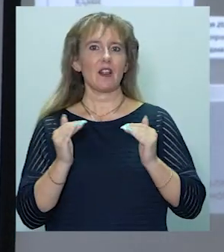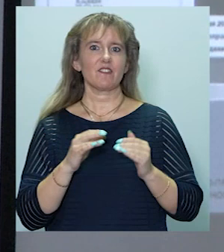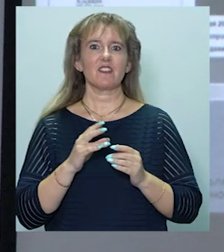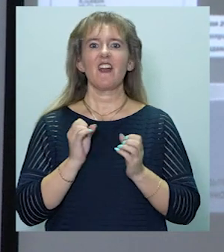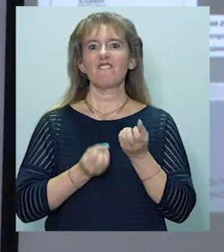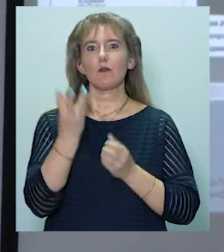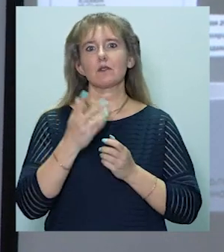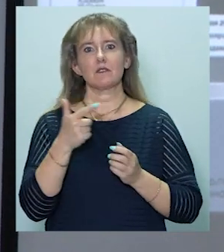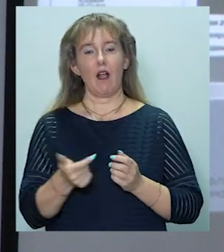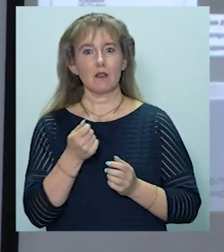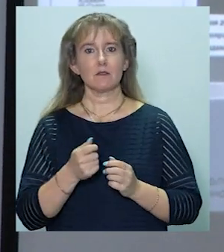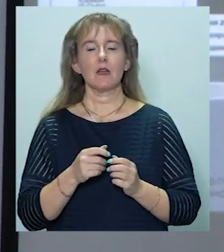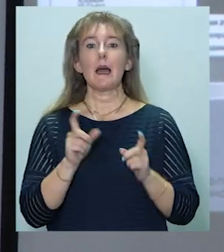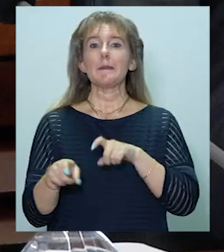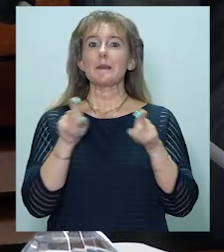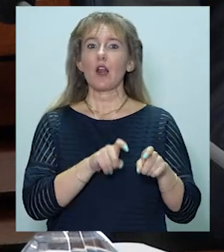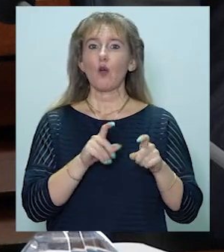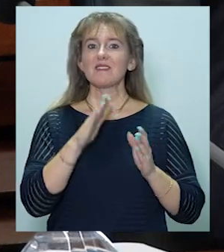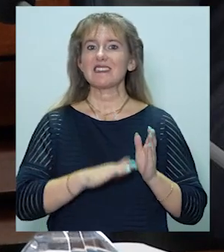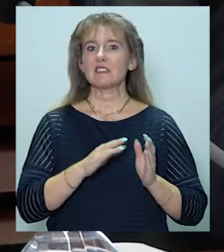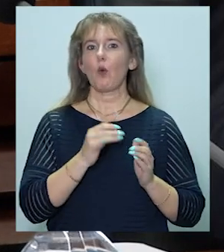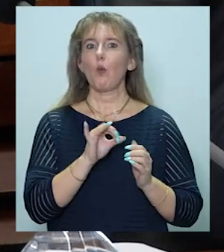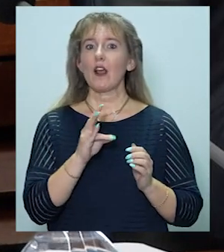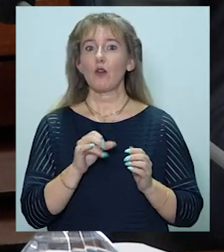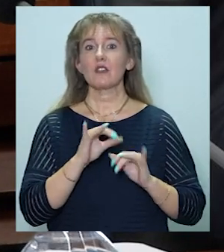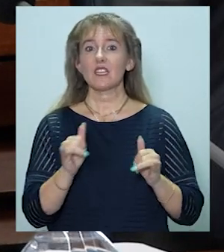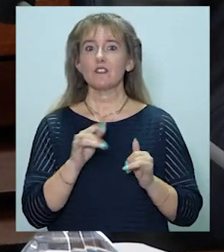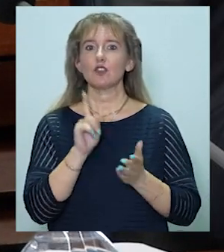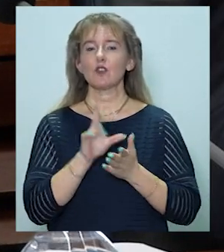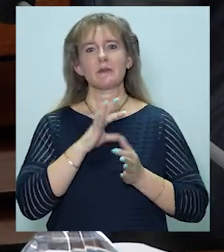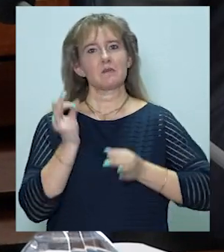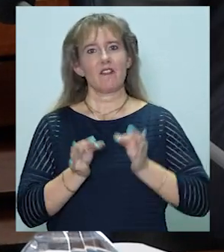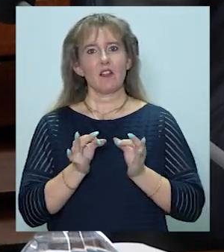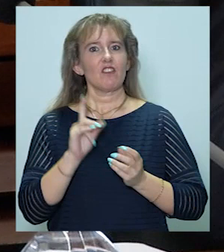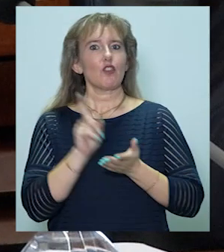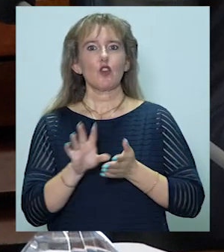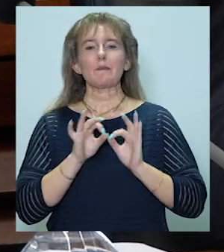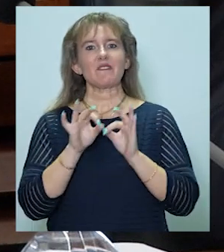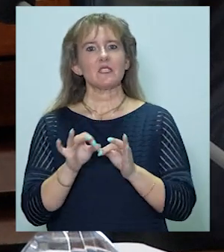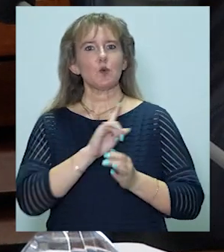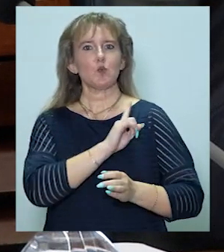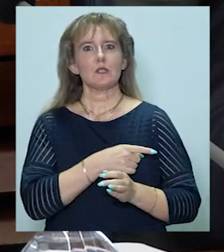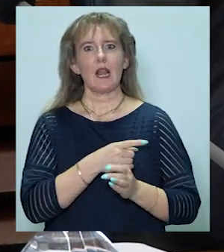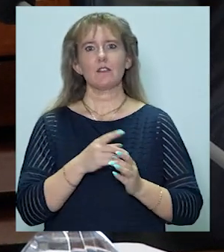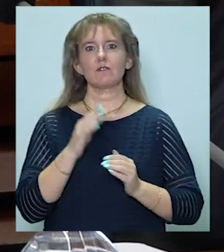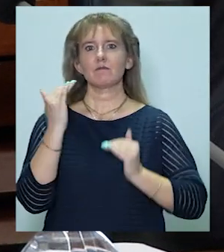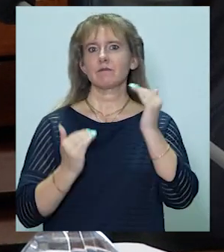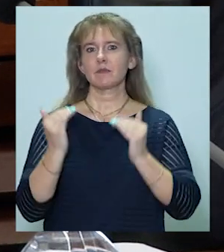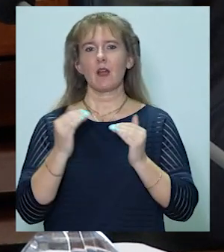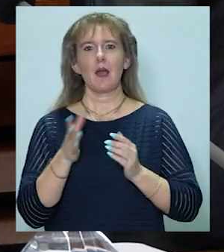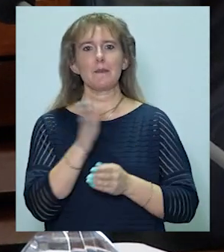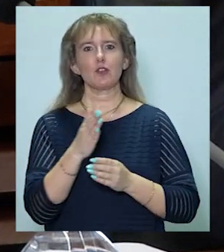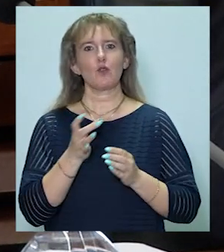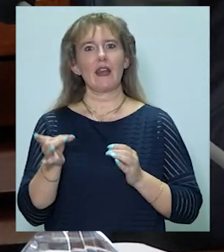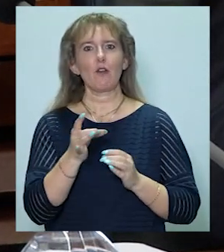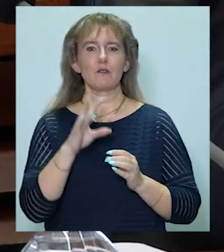регулирования выбросов парниковых газов. Переход к низкоуглеродному развитию должен носить справедливый характер и не должен привести к усилению